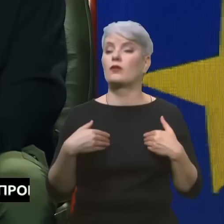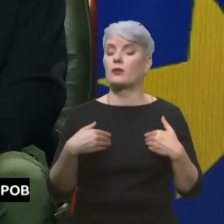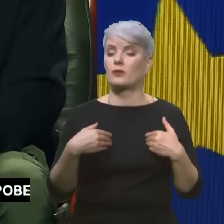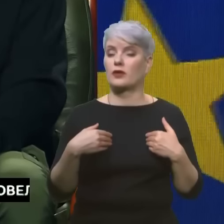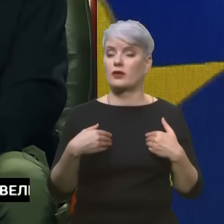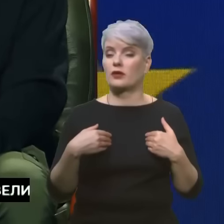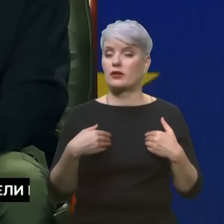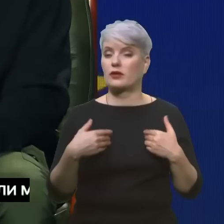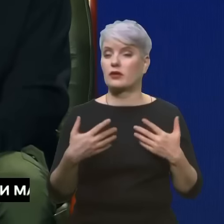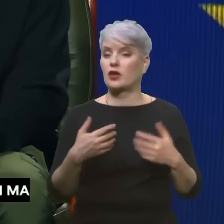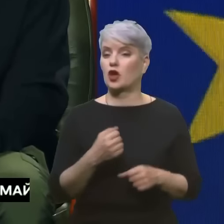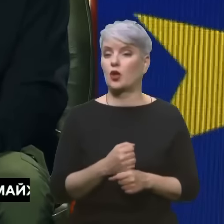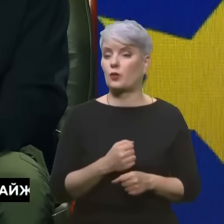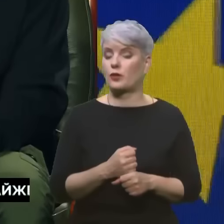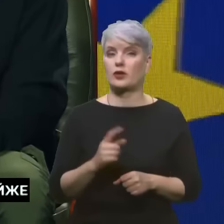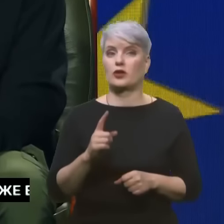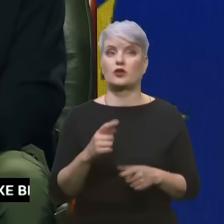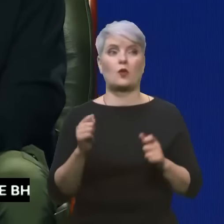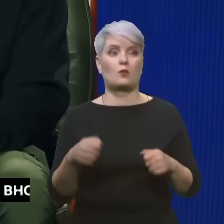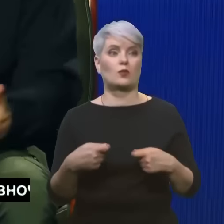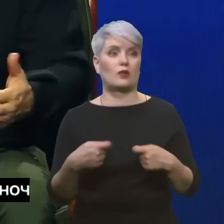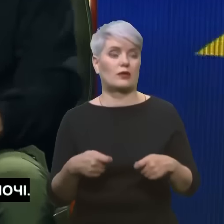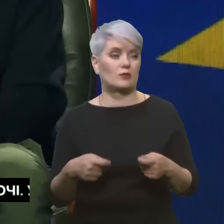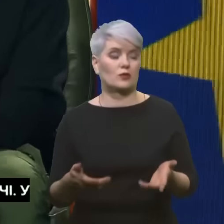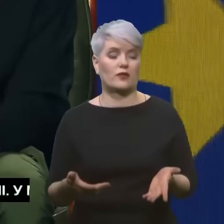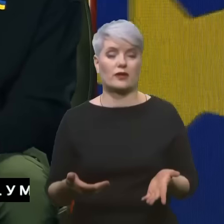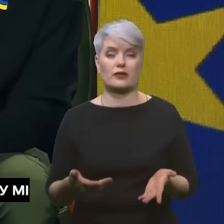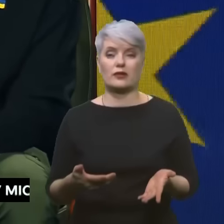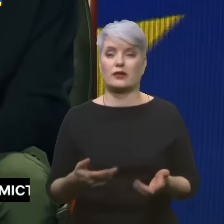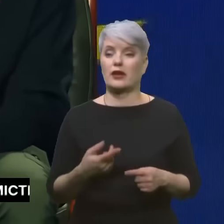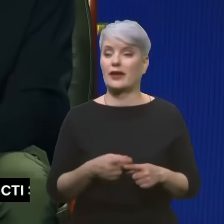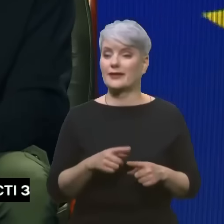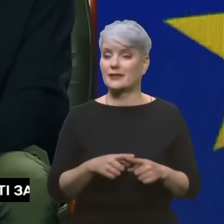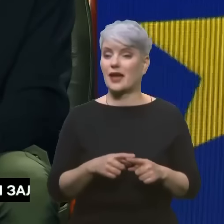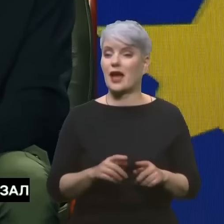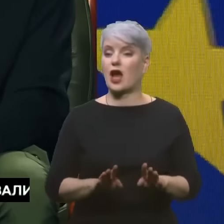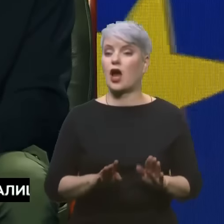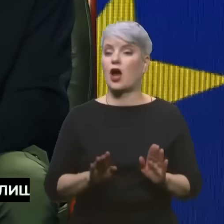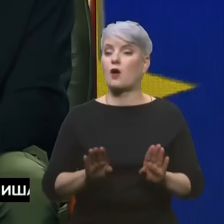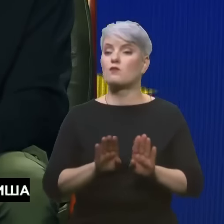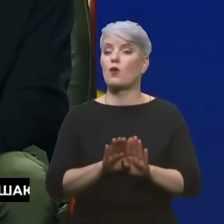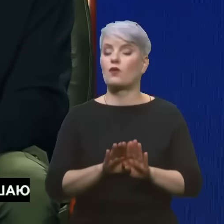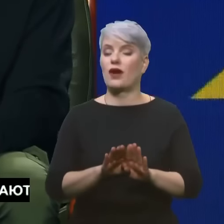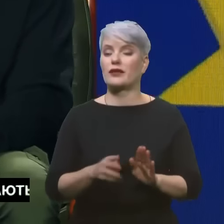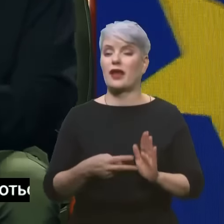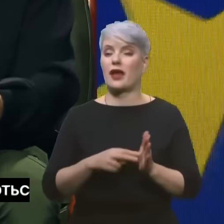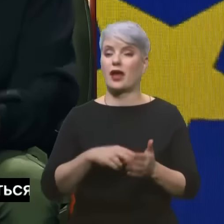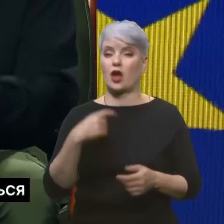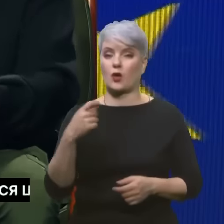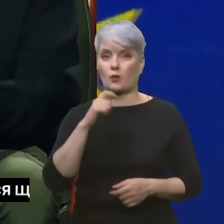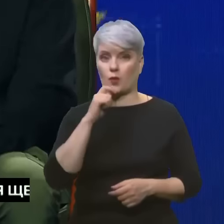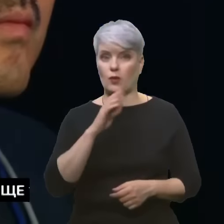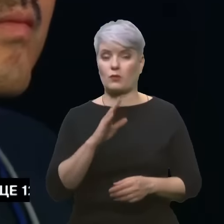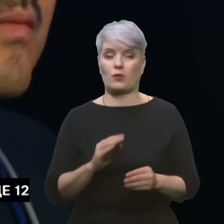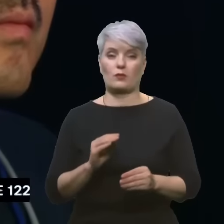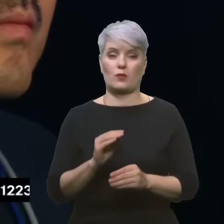що нам робити, що експортувати, тощо. Принаймні, це блокування економікою України, яка потім додає